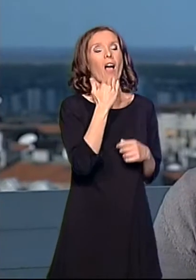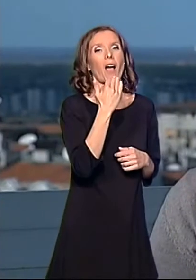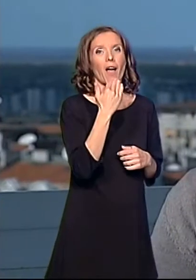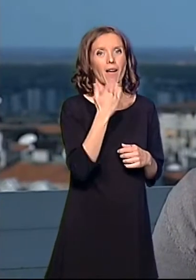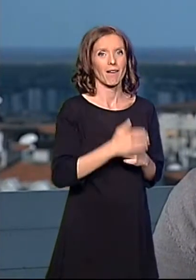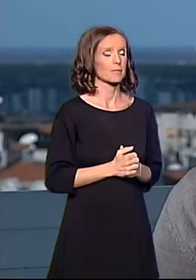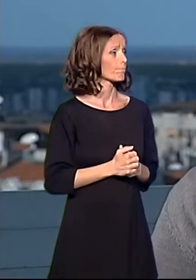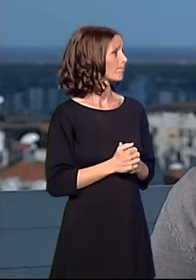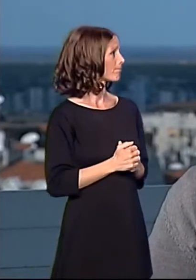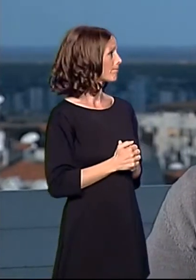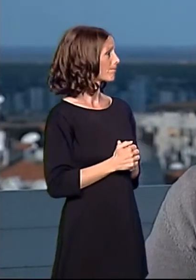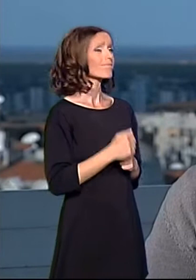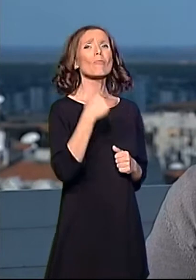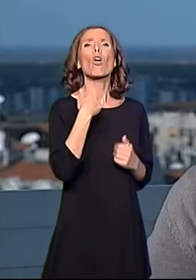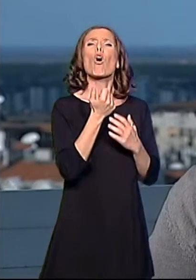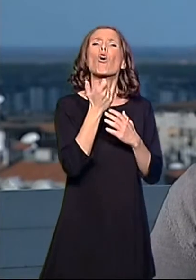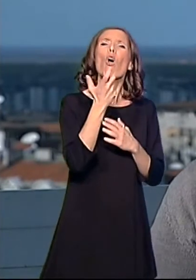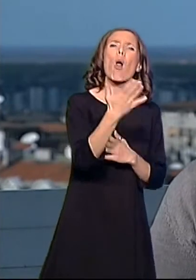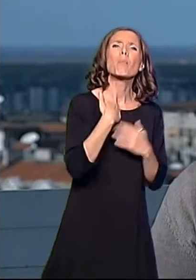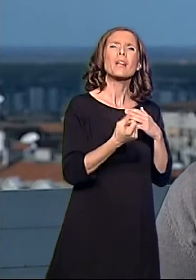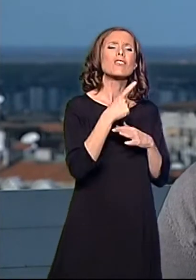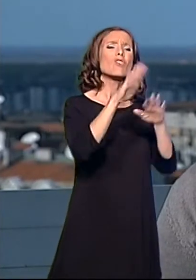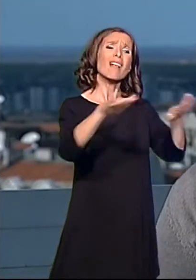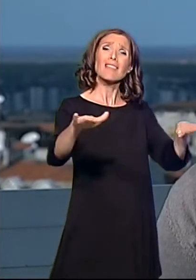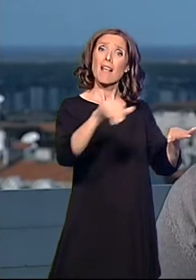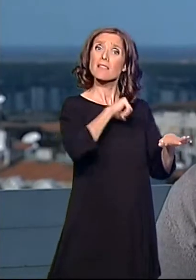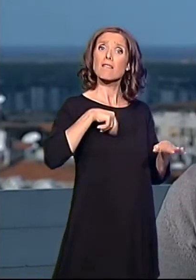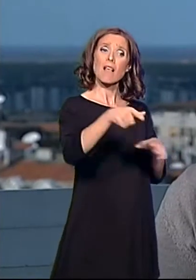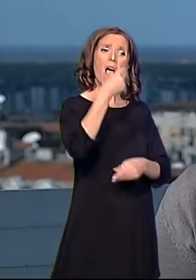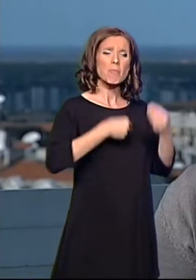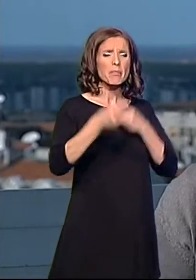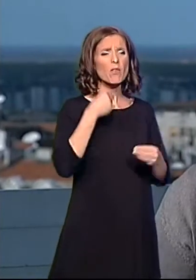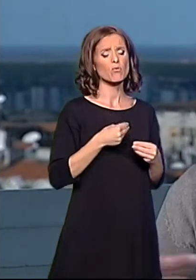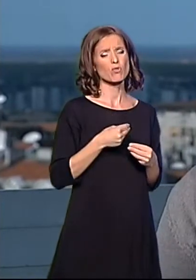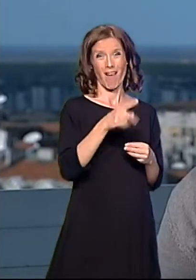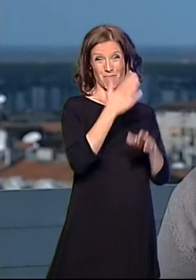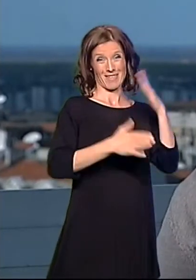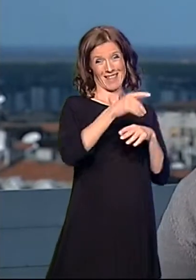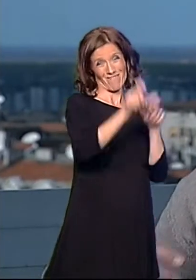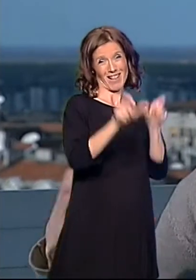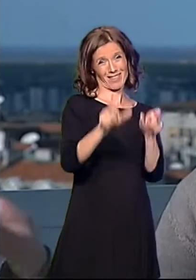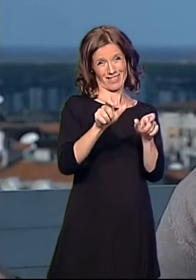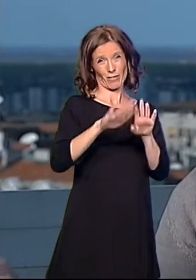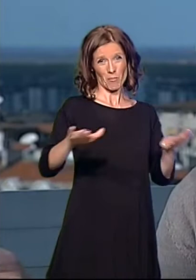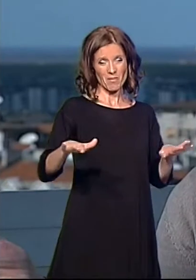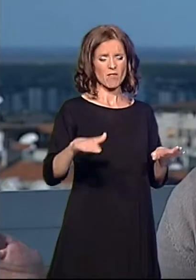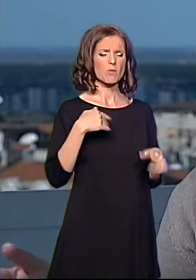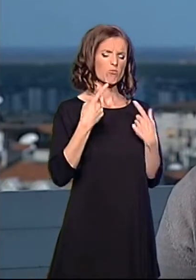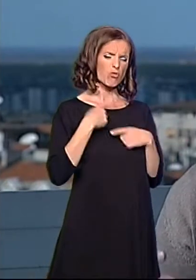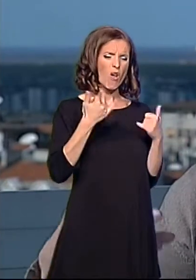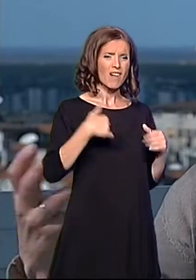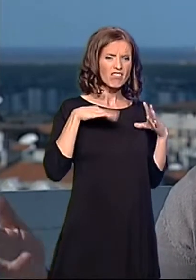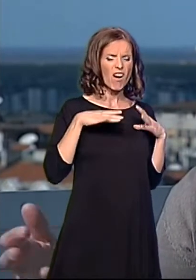mnogo puta mi se desilo da od same dece čujem ovako, meni je žao što će sad raspust, ja živim u